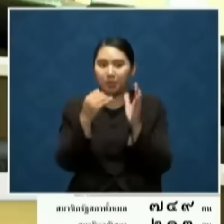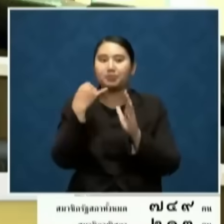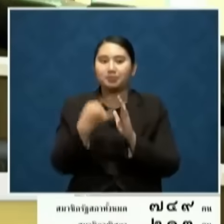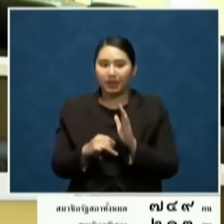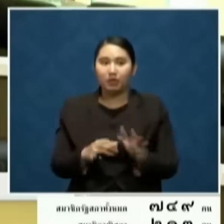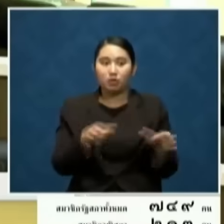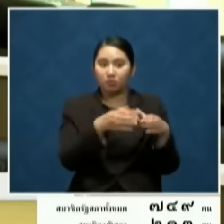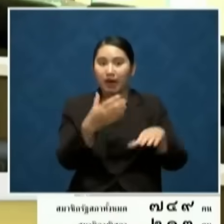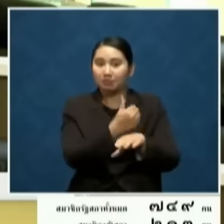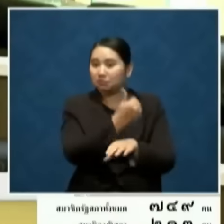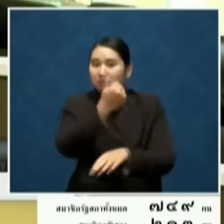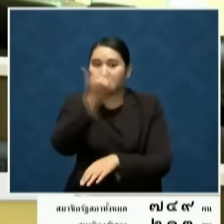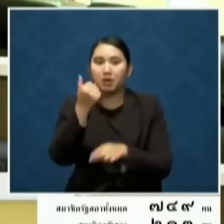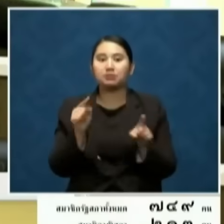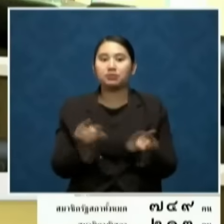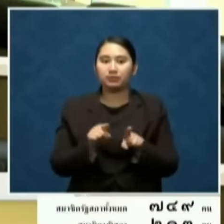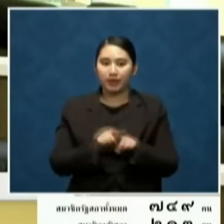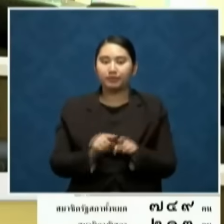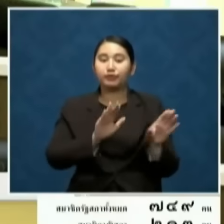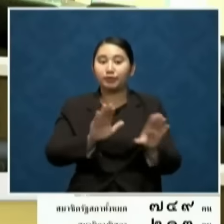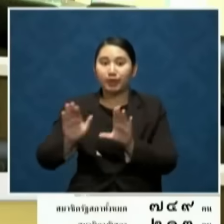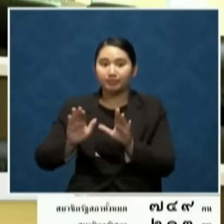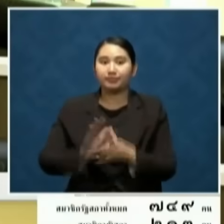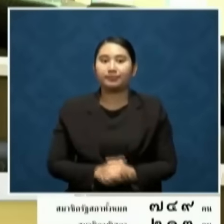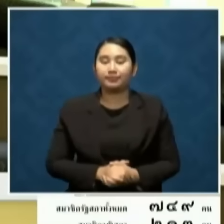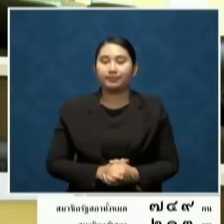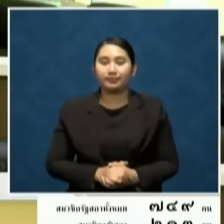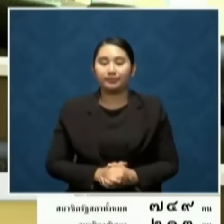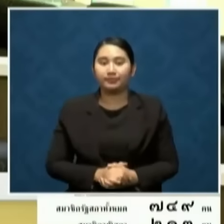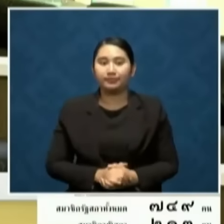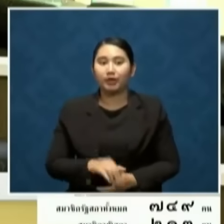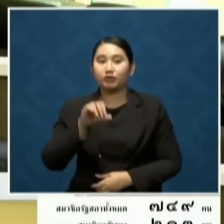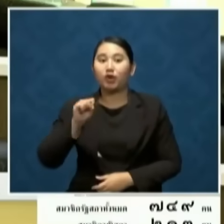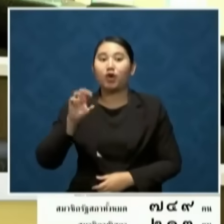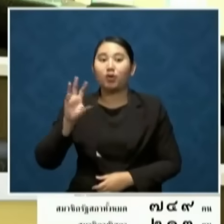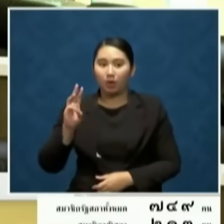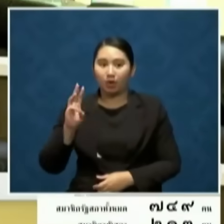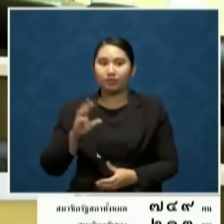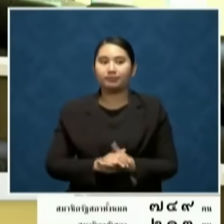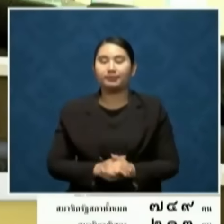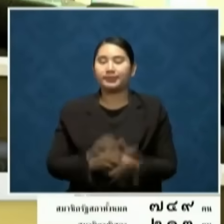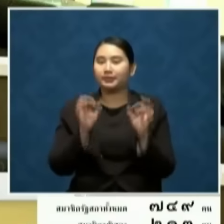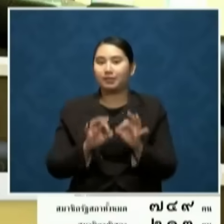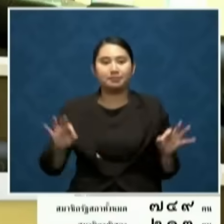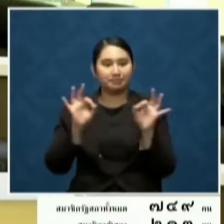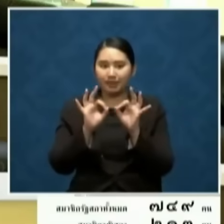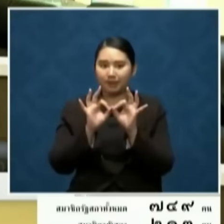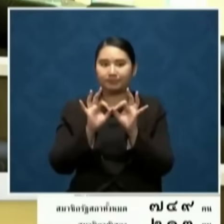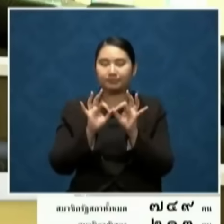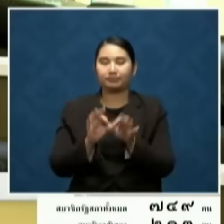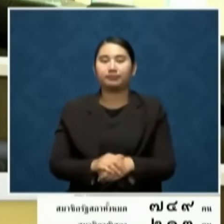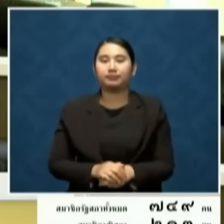พิธาและพรรคก้าวไกลนั้นเข้ามาบริหารประเทศซึ่งต่อมาเนี่ยคุณพิธาก็ได้ลุกขึ้นนะคะ